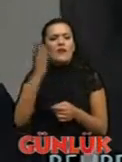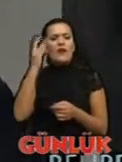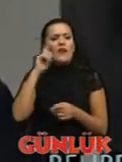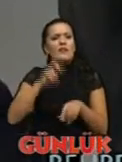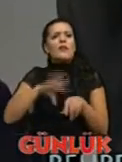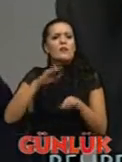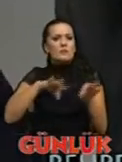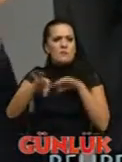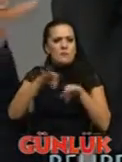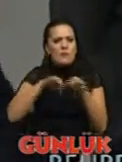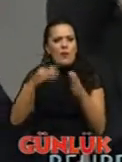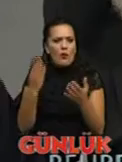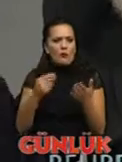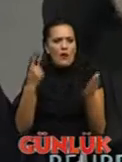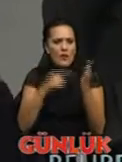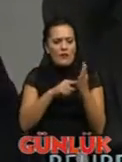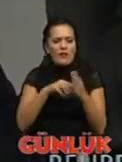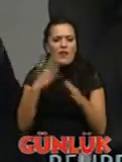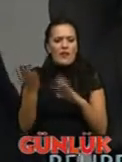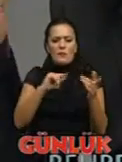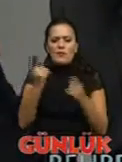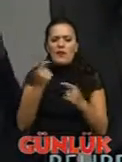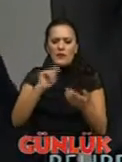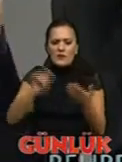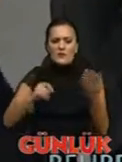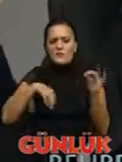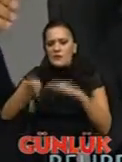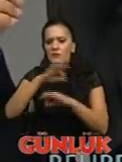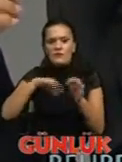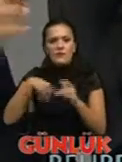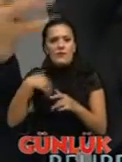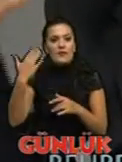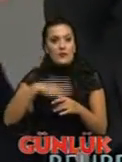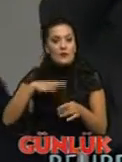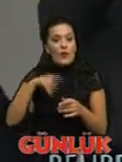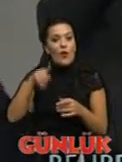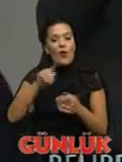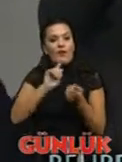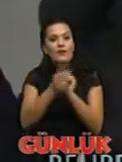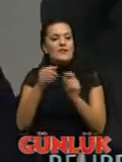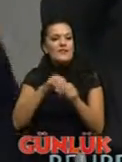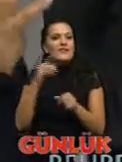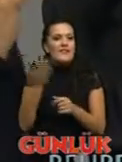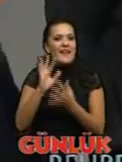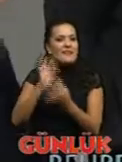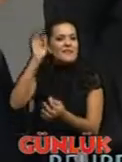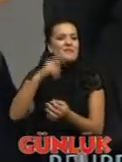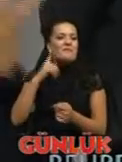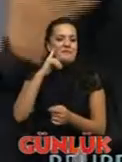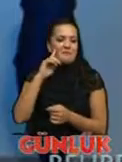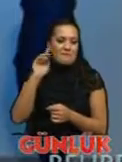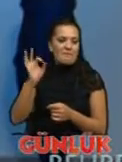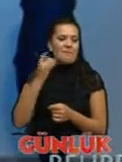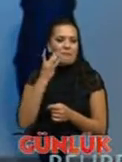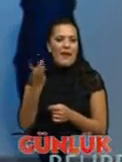hatırlamıyorsam mimar olma hedefinde. Evet. Gene bir şeyler yazayım, çizeyim filan. Yani o cinsin şeyi belli. Yani bunlar iyi